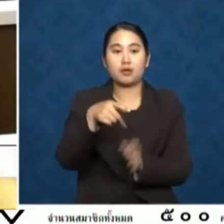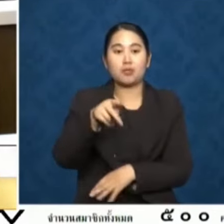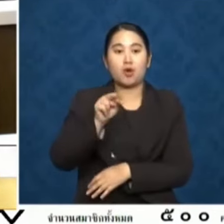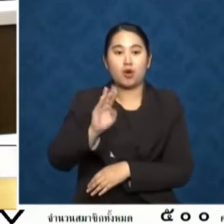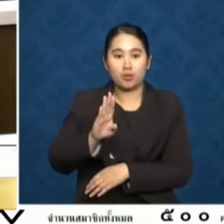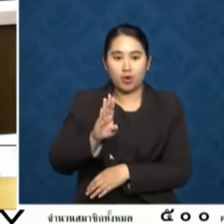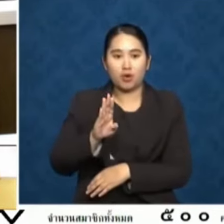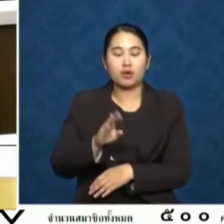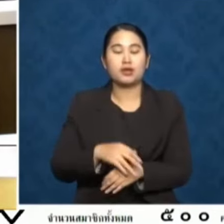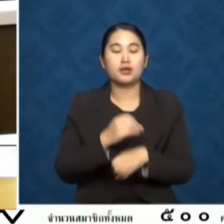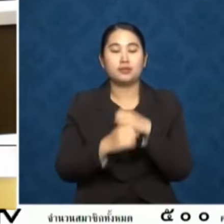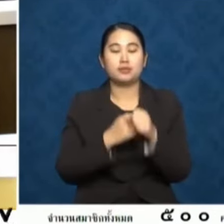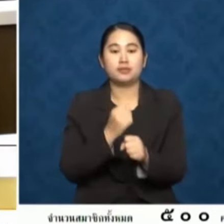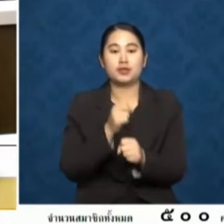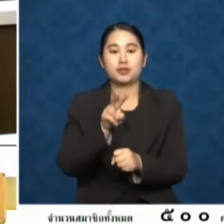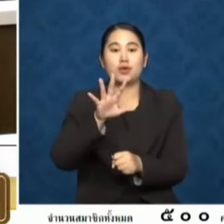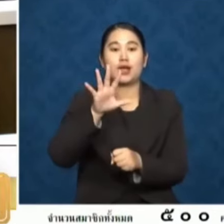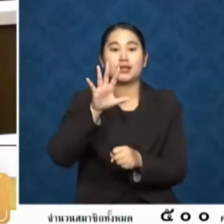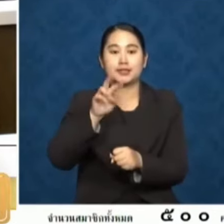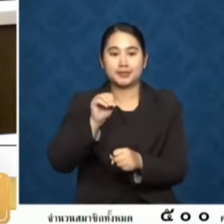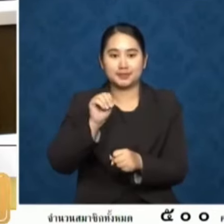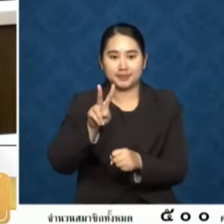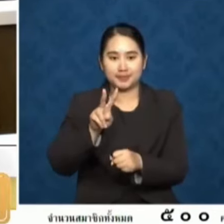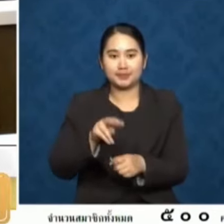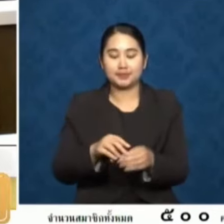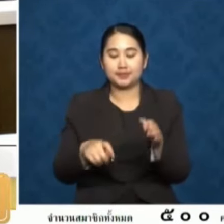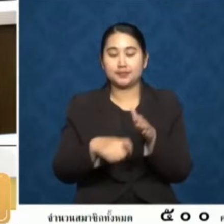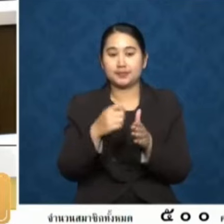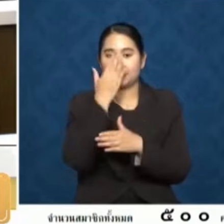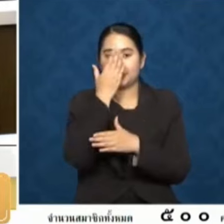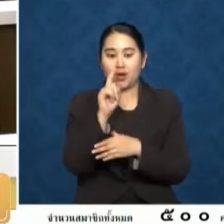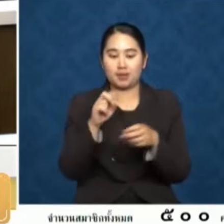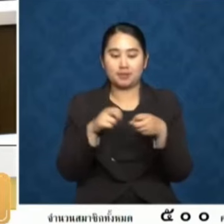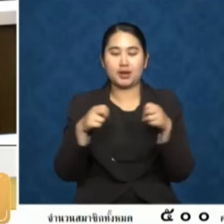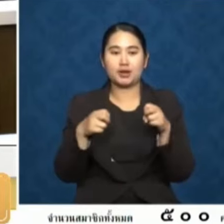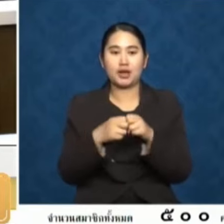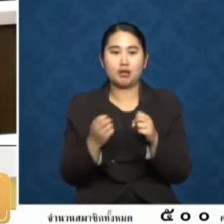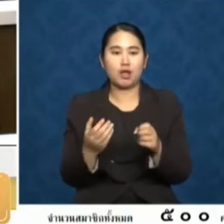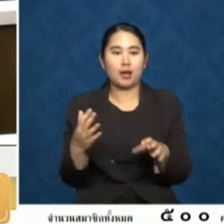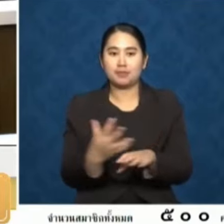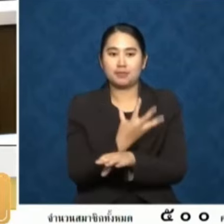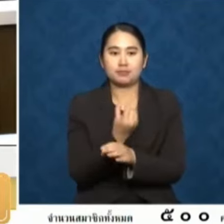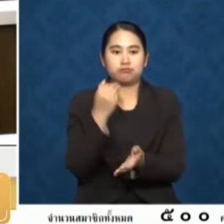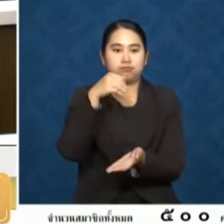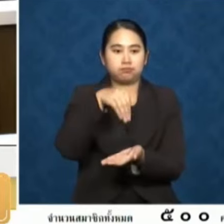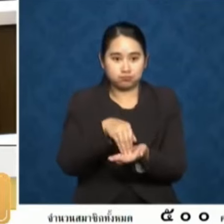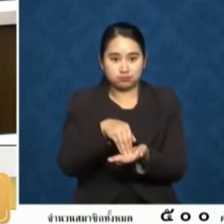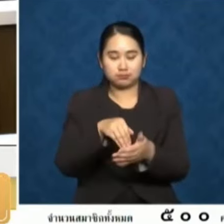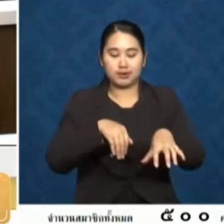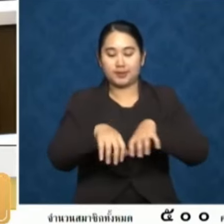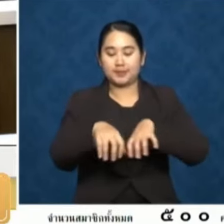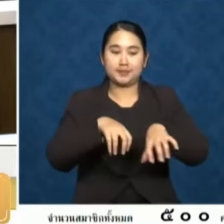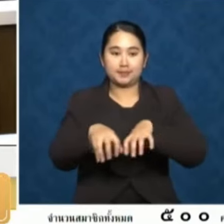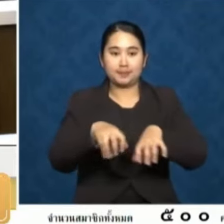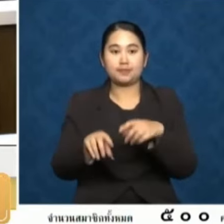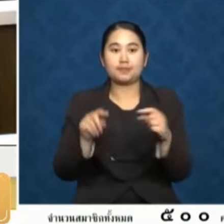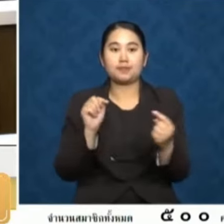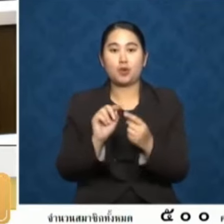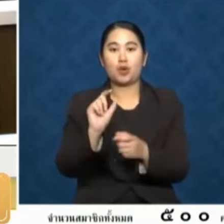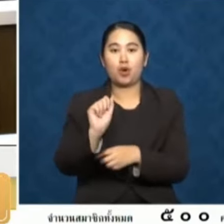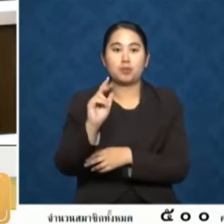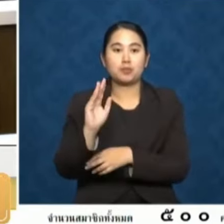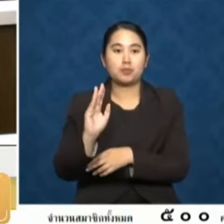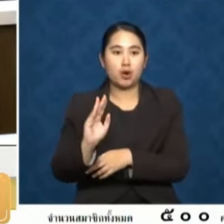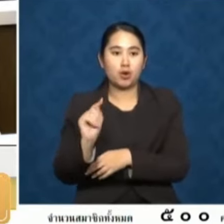องถิ่นพ.ศ. 2512เพื่อแก้ไขปัญหาการรวมศูนย์อำนาจการบริหารบุคคลขององค์กรปกคร